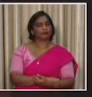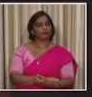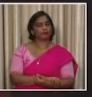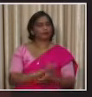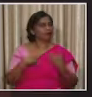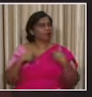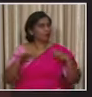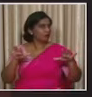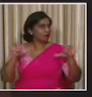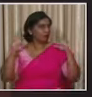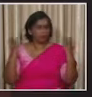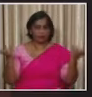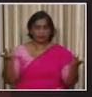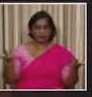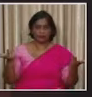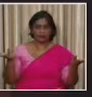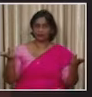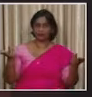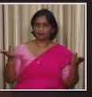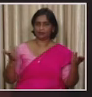మేక పుదుమాకార తత్వ